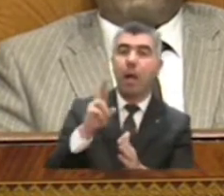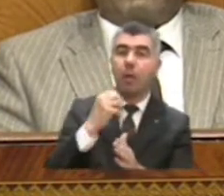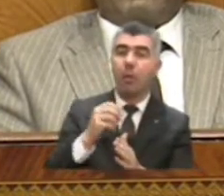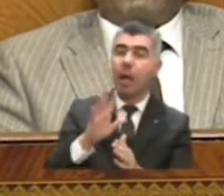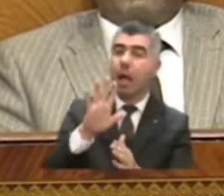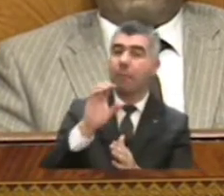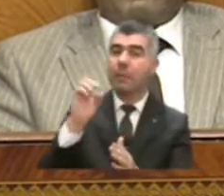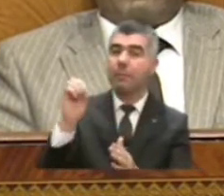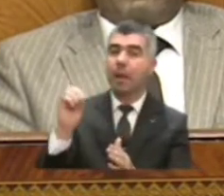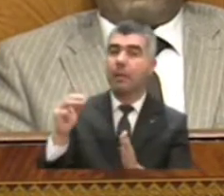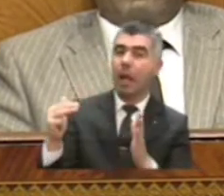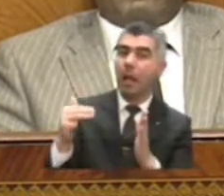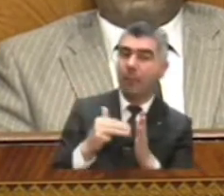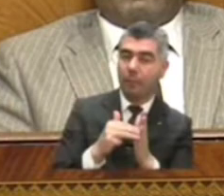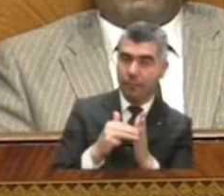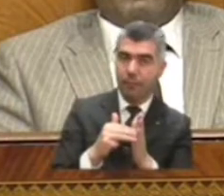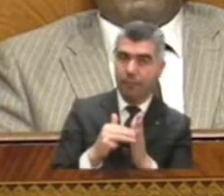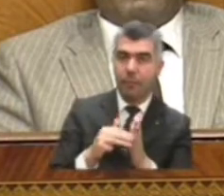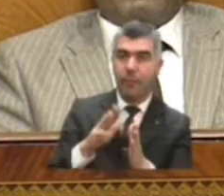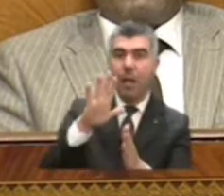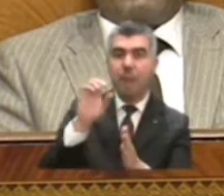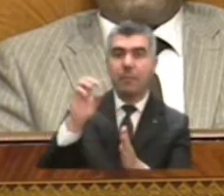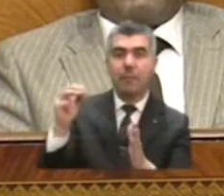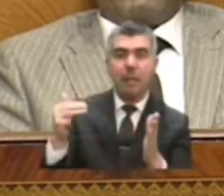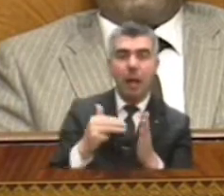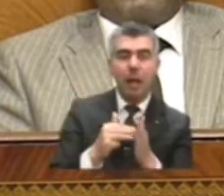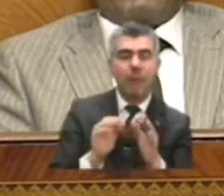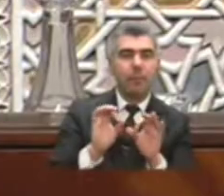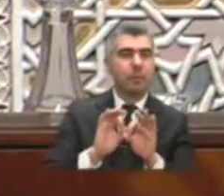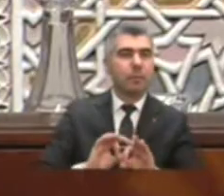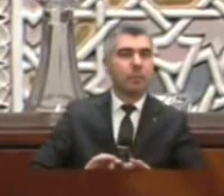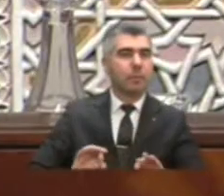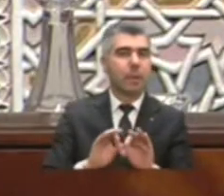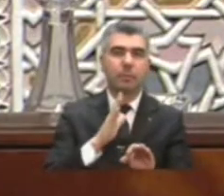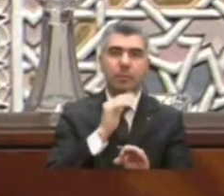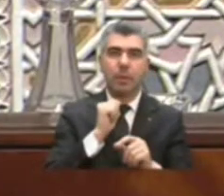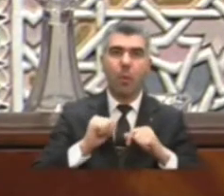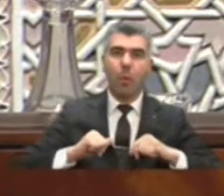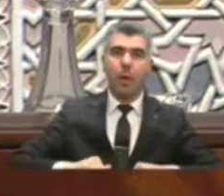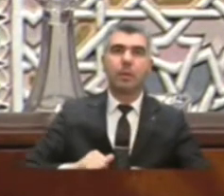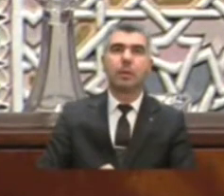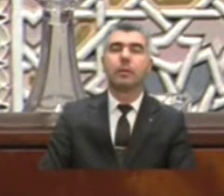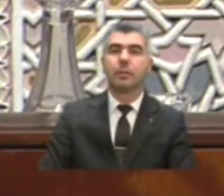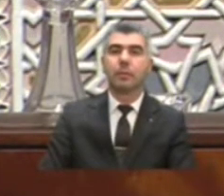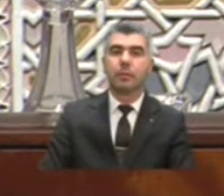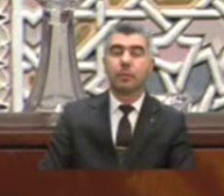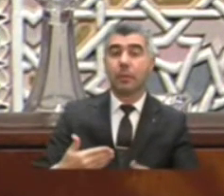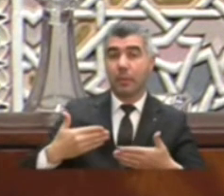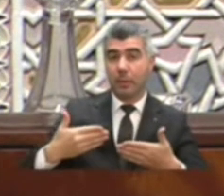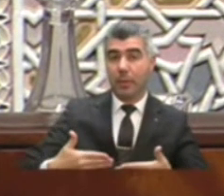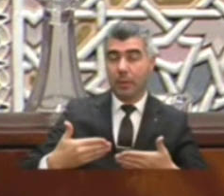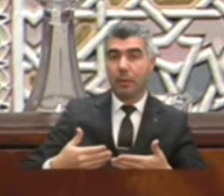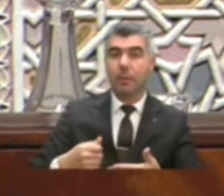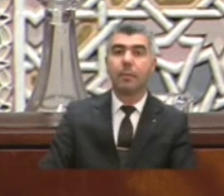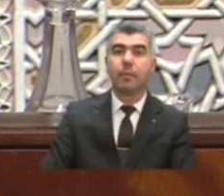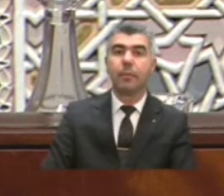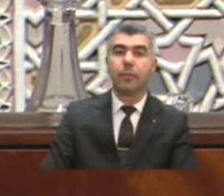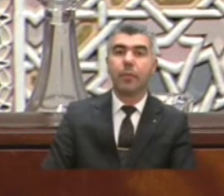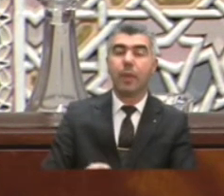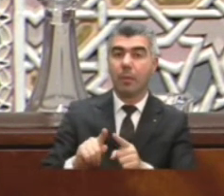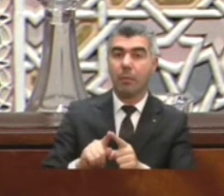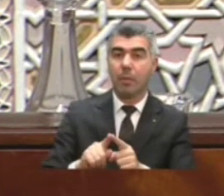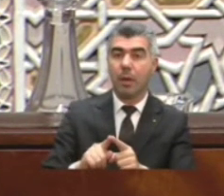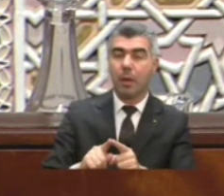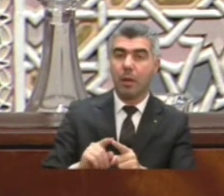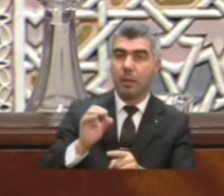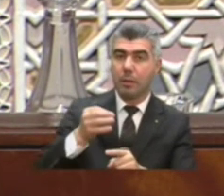500 الف. حتى هاد 500 الف ما درتوهاش السيد الوزير. الان وايضا هناك التزامات فيما يتعلق بالنساء